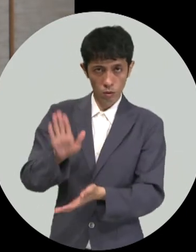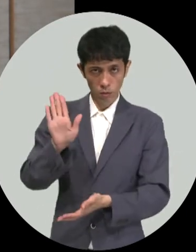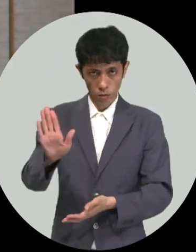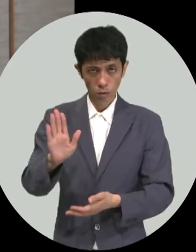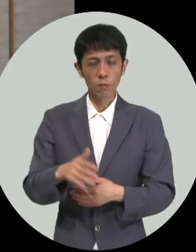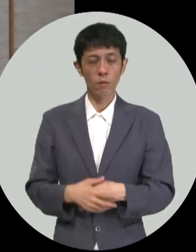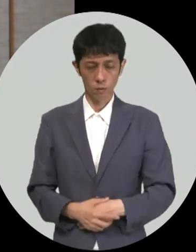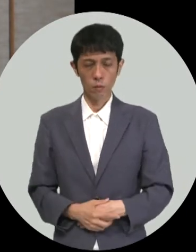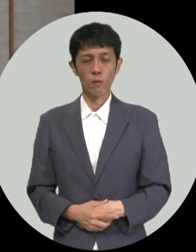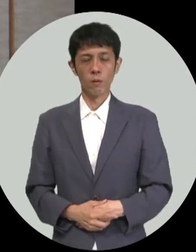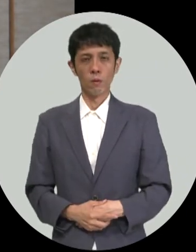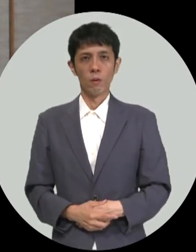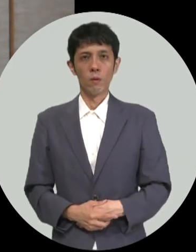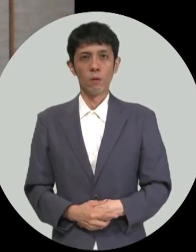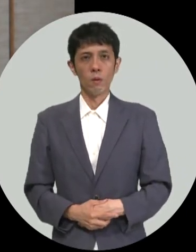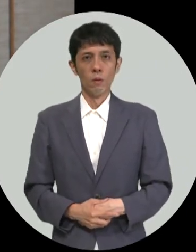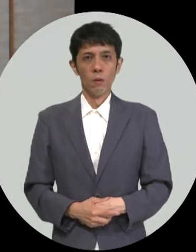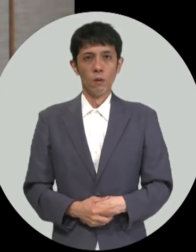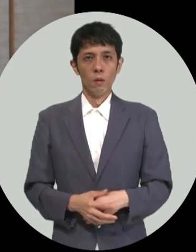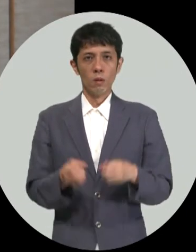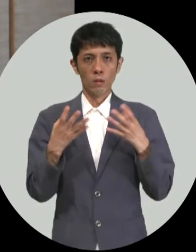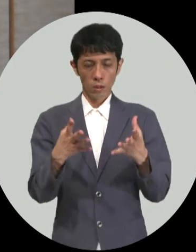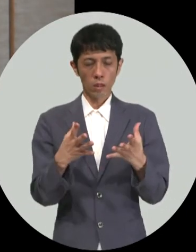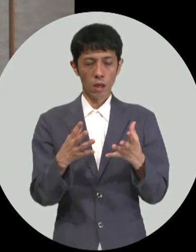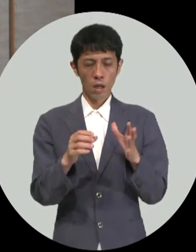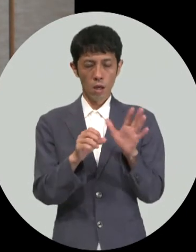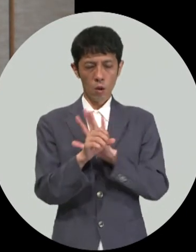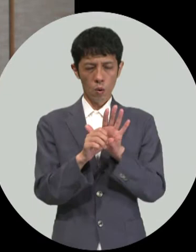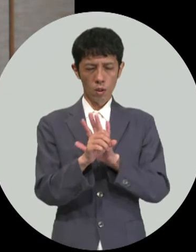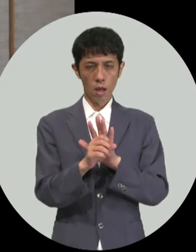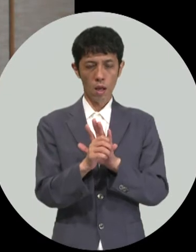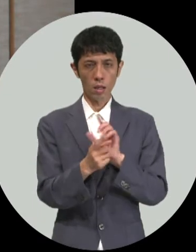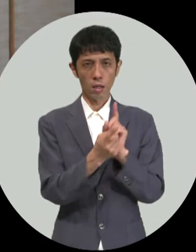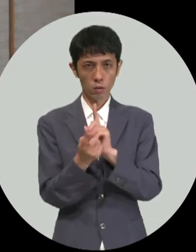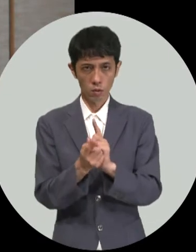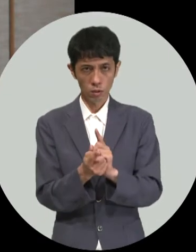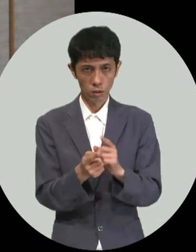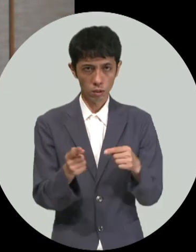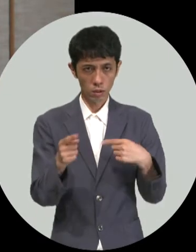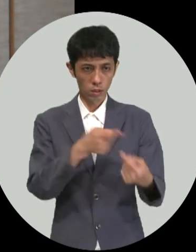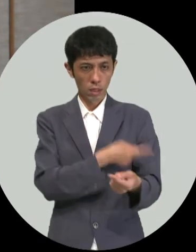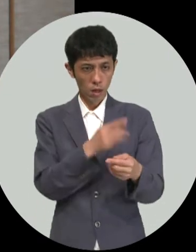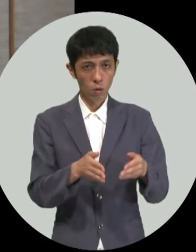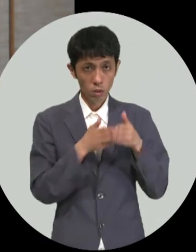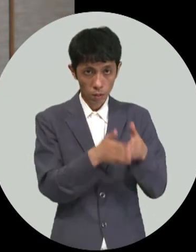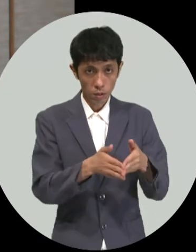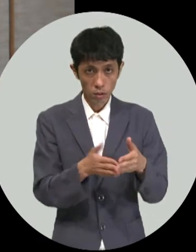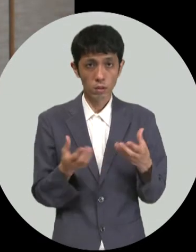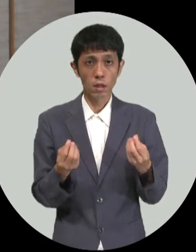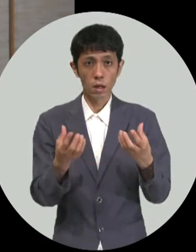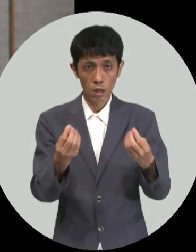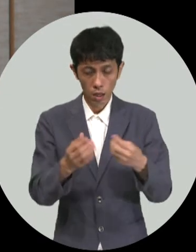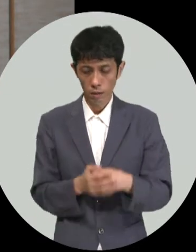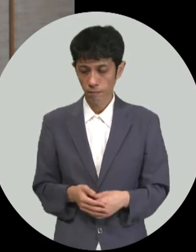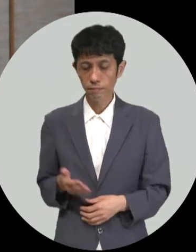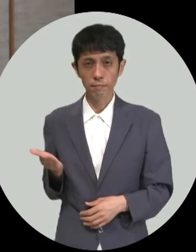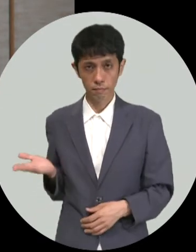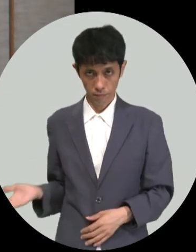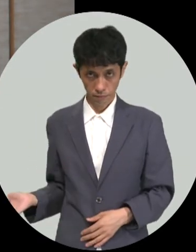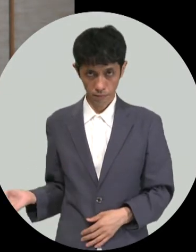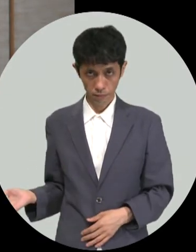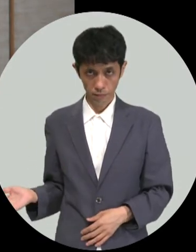からご説明させていただきますけれども、新型コロナウイルス感染症対策に全力を挙げながらも、子育て環境日